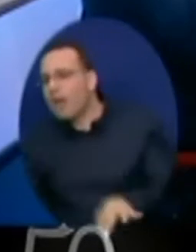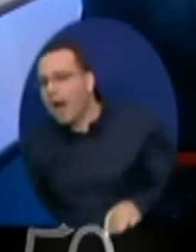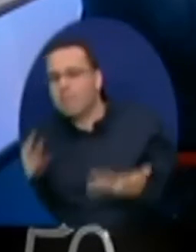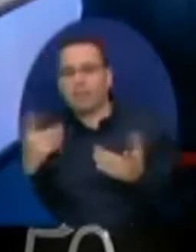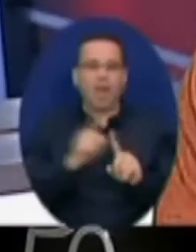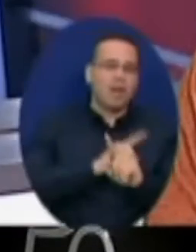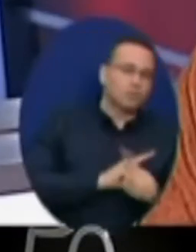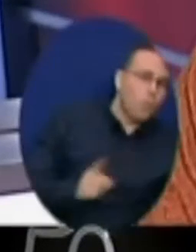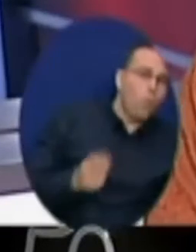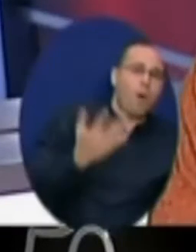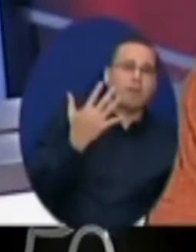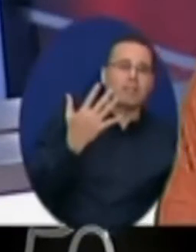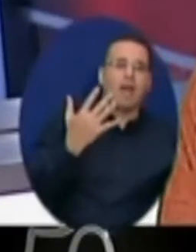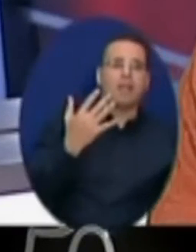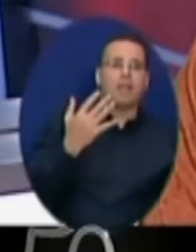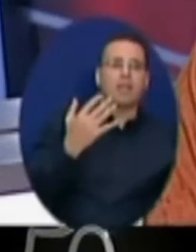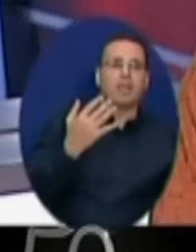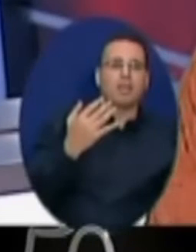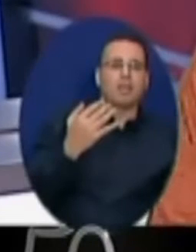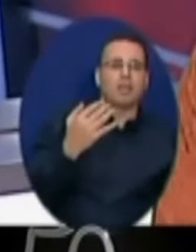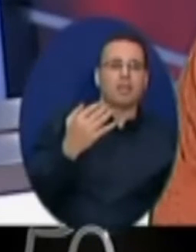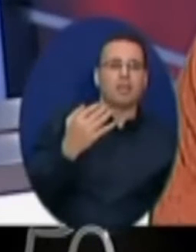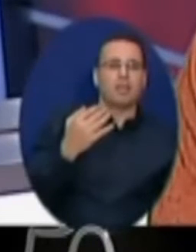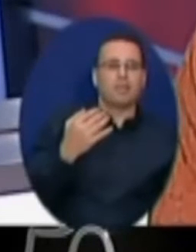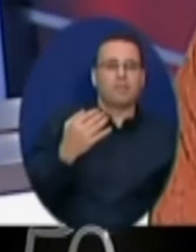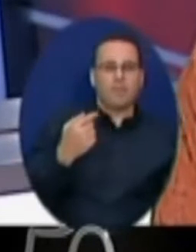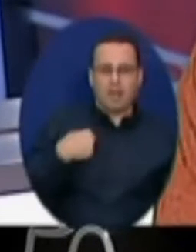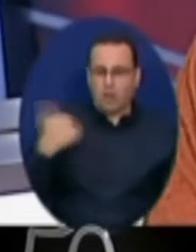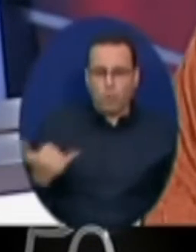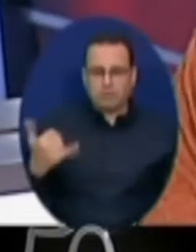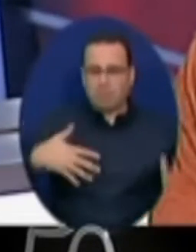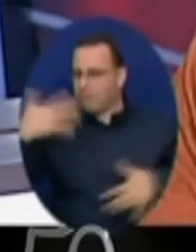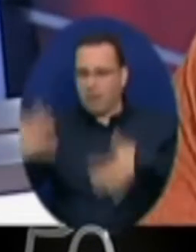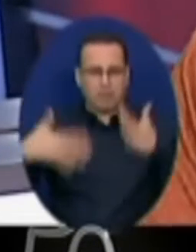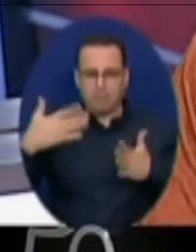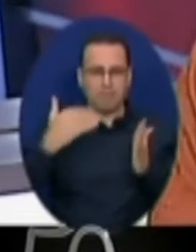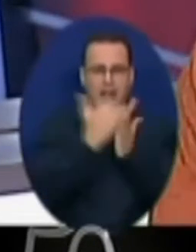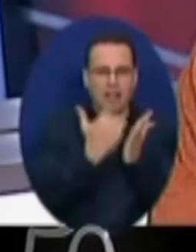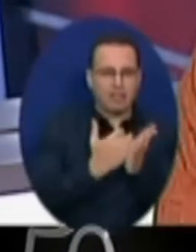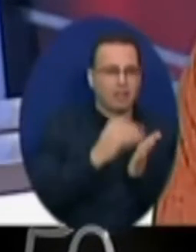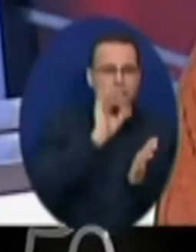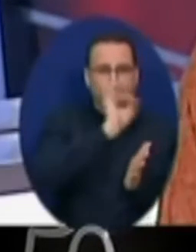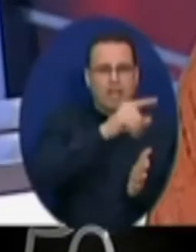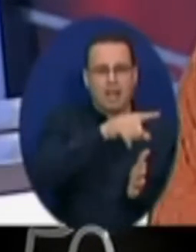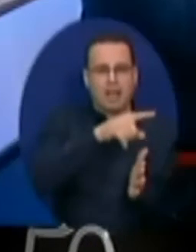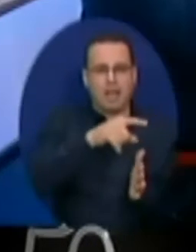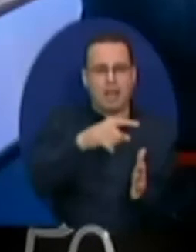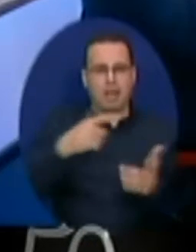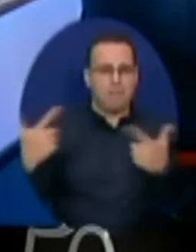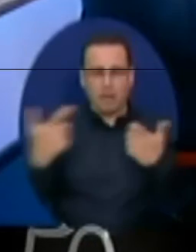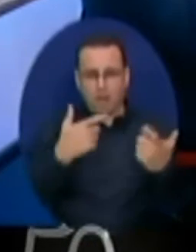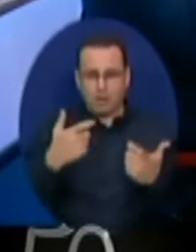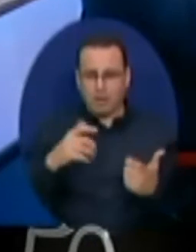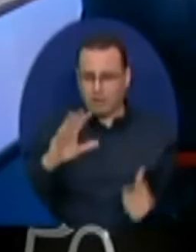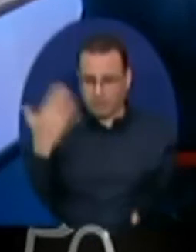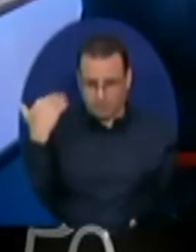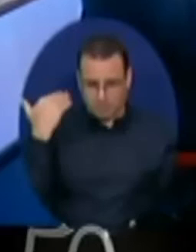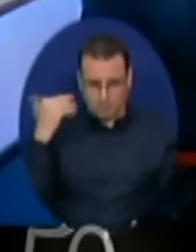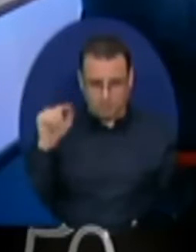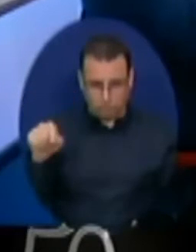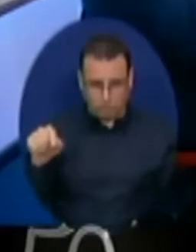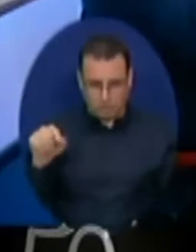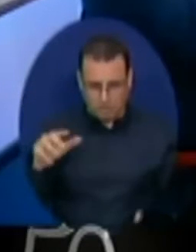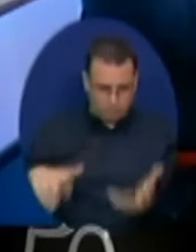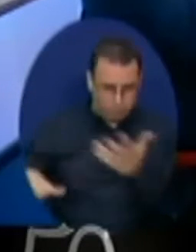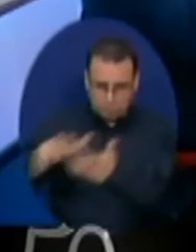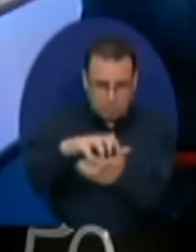מתי בכלל מותר להרוג. כאן אנחנו מערבבים לכל מהנושאים של דיני מלחמה, כן, הסיטואציה שעוררה את כל הדיון היא בכלל סיטואציה של אכיפת חוק. זה בכלל